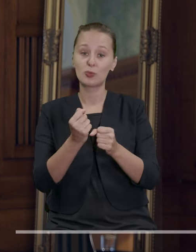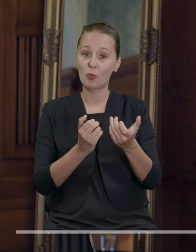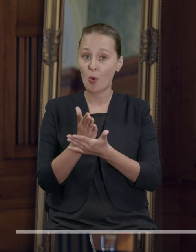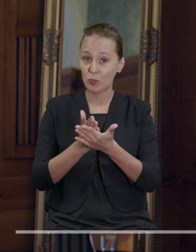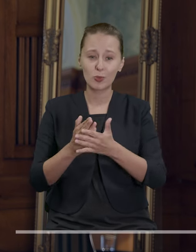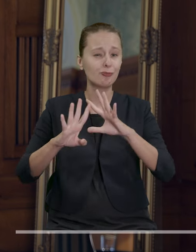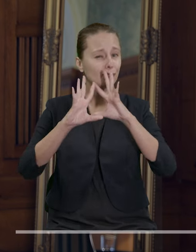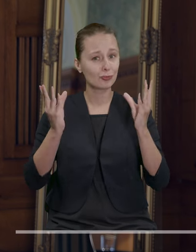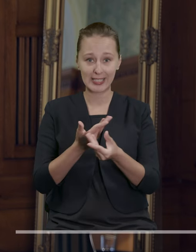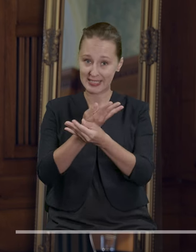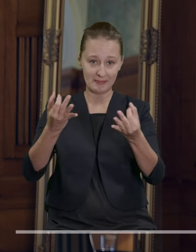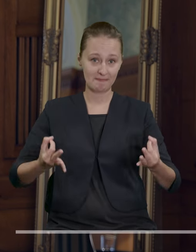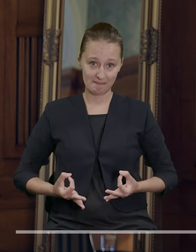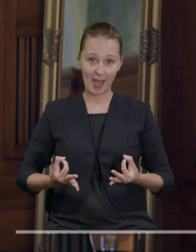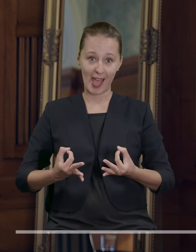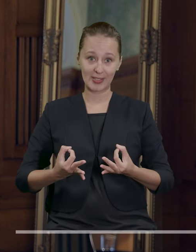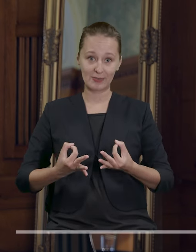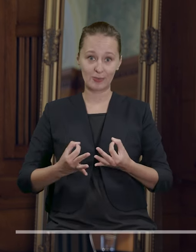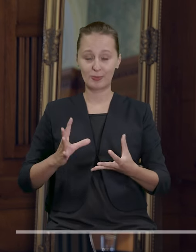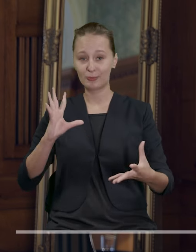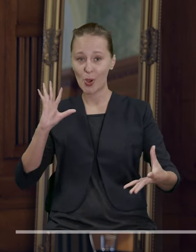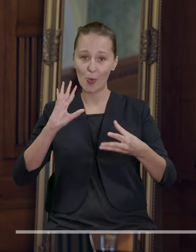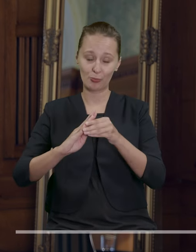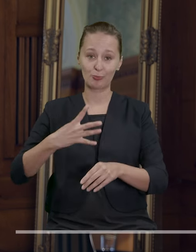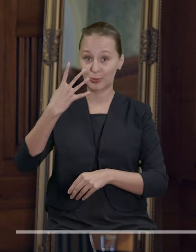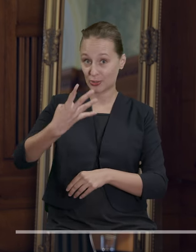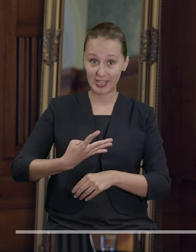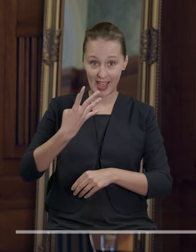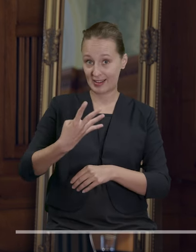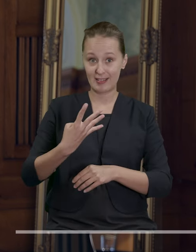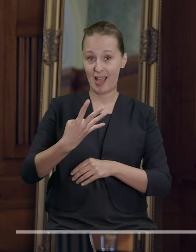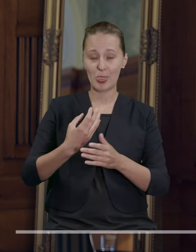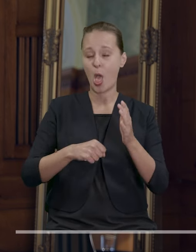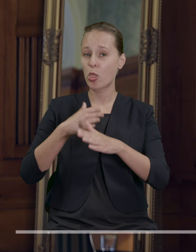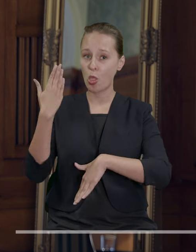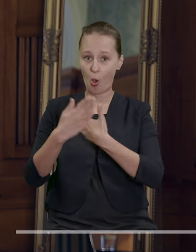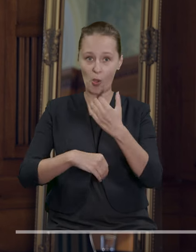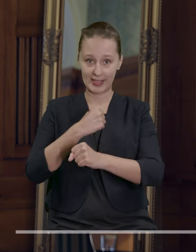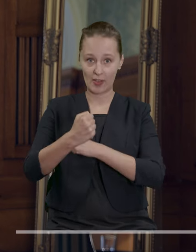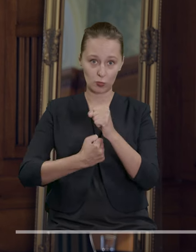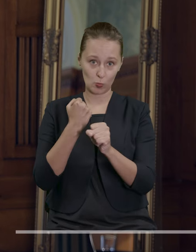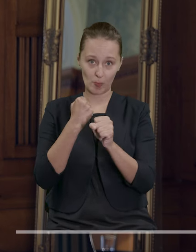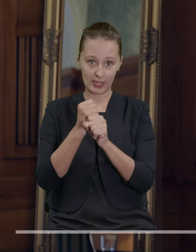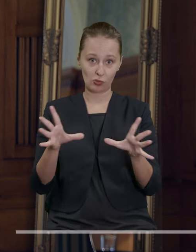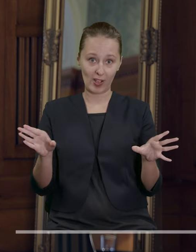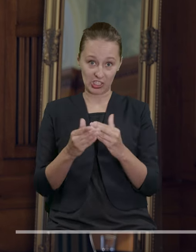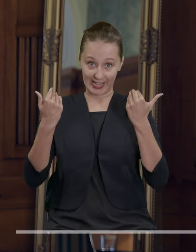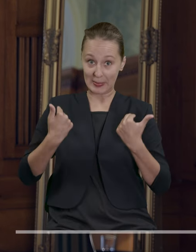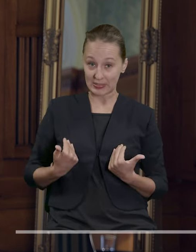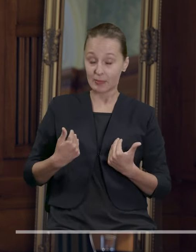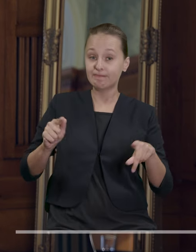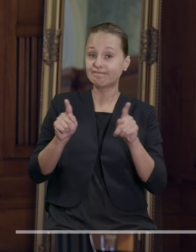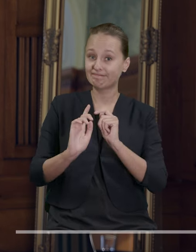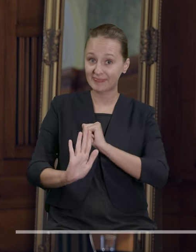pracownikom obsługi, wszystkim Państwu, którzy przez całe 4 lata do końca współpracowaliście ze mną